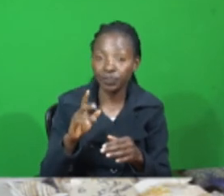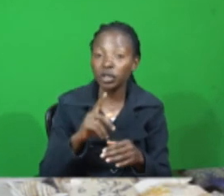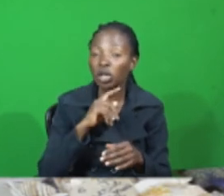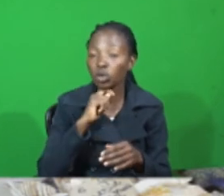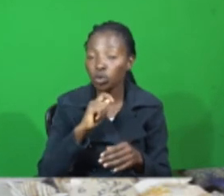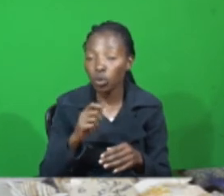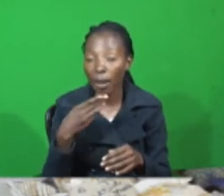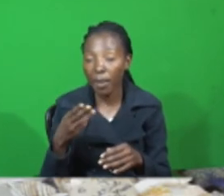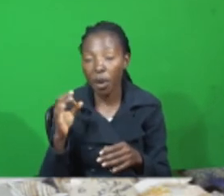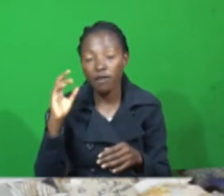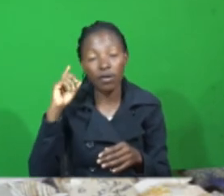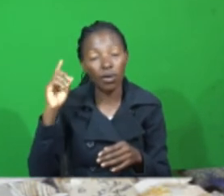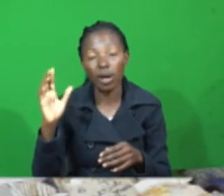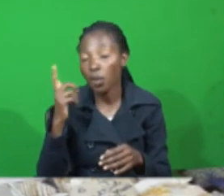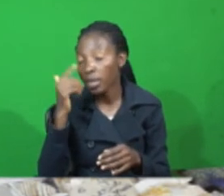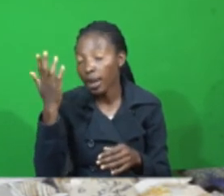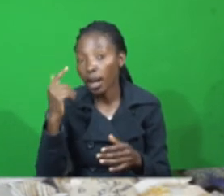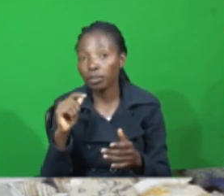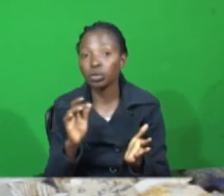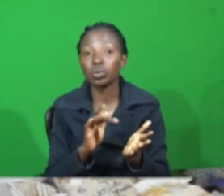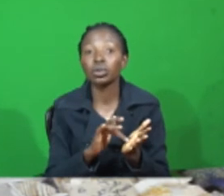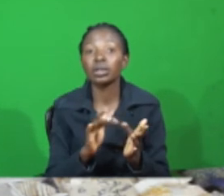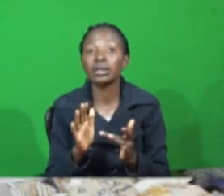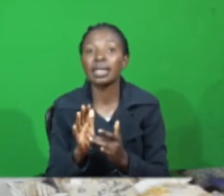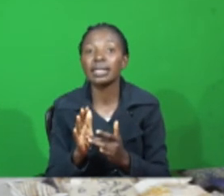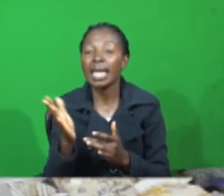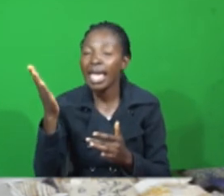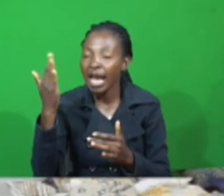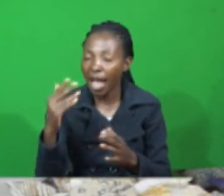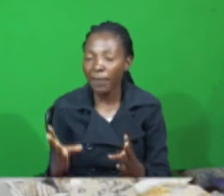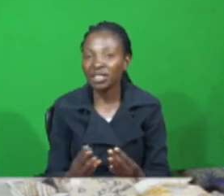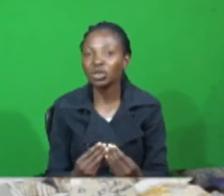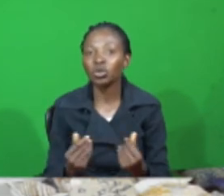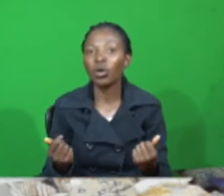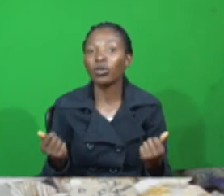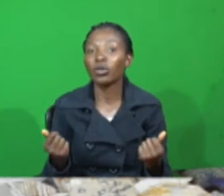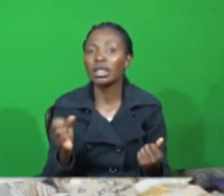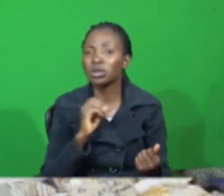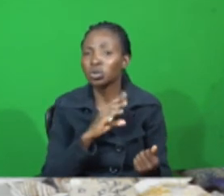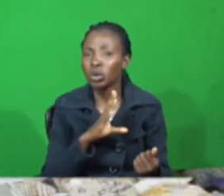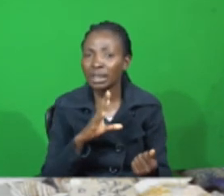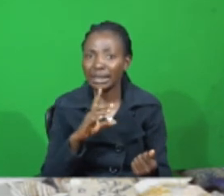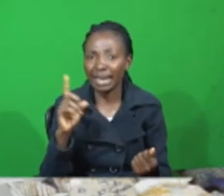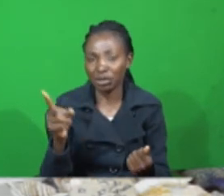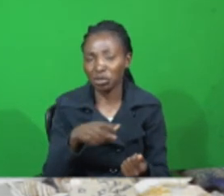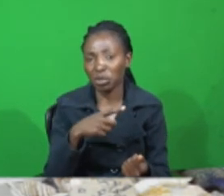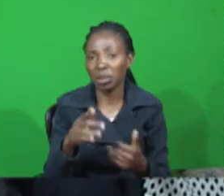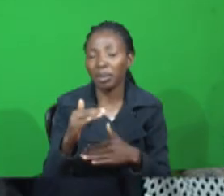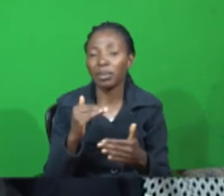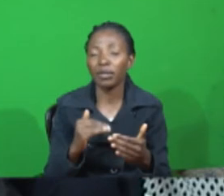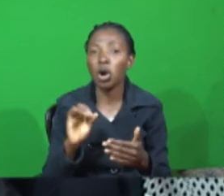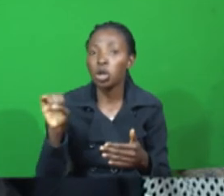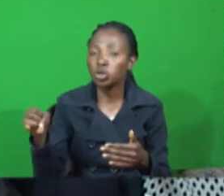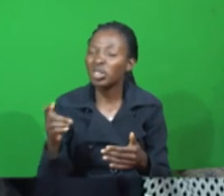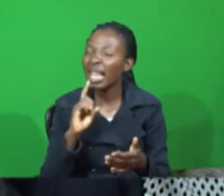yechokwadi vanhu vanoya kuna Mwari asi vogadzirisa nyaya dzavakakanganisa Juda anangogumira pakuti